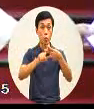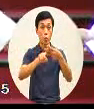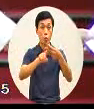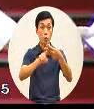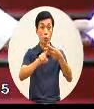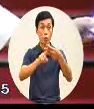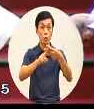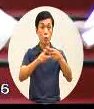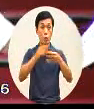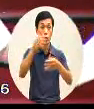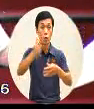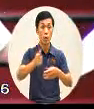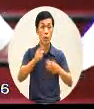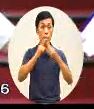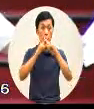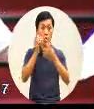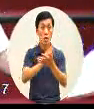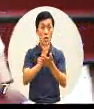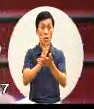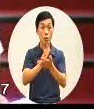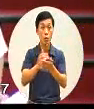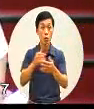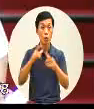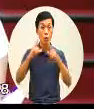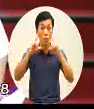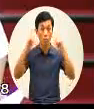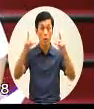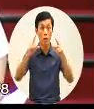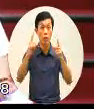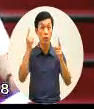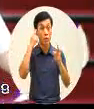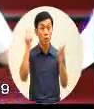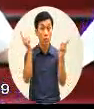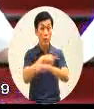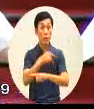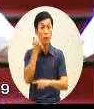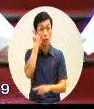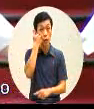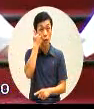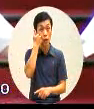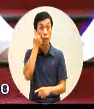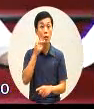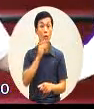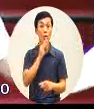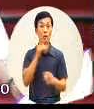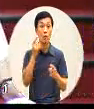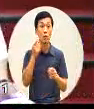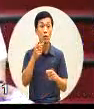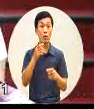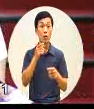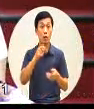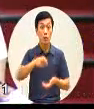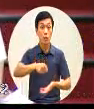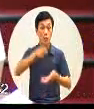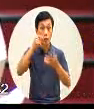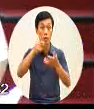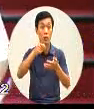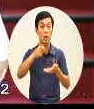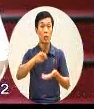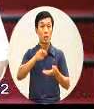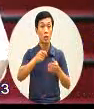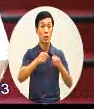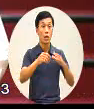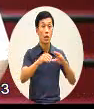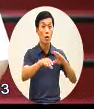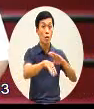代表你本人，还是代表本局，还是代表市长？说融资银行，我来讲的，台湾